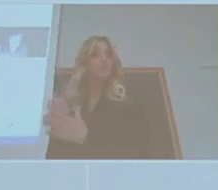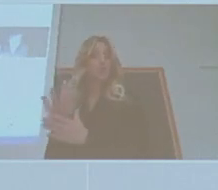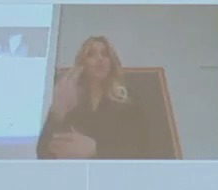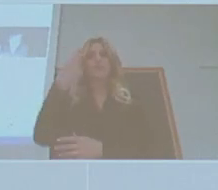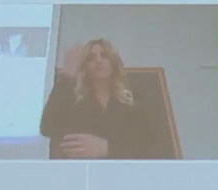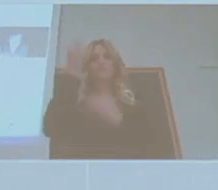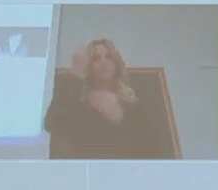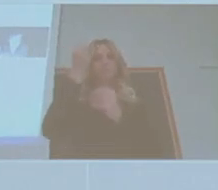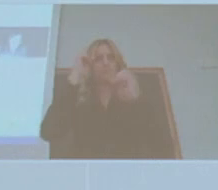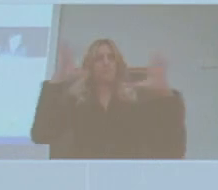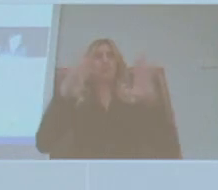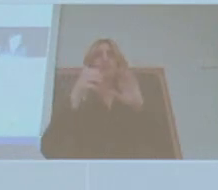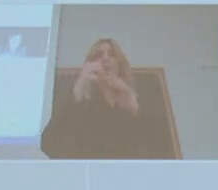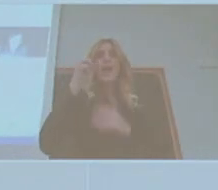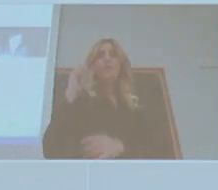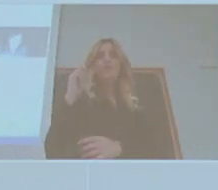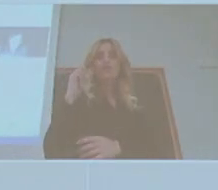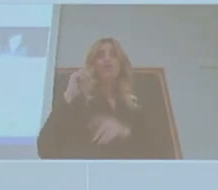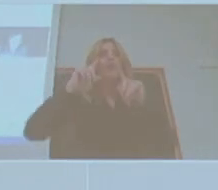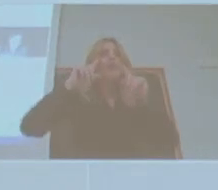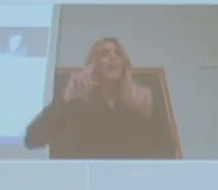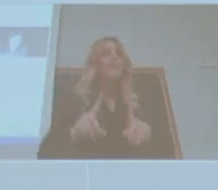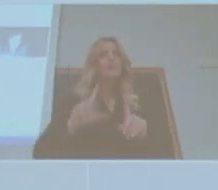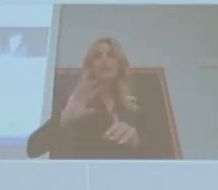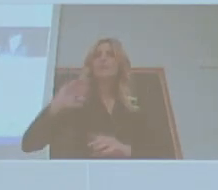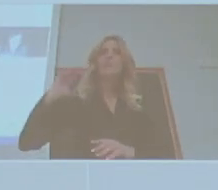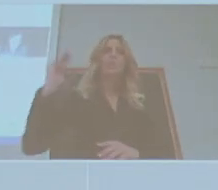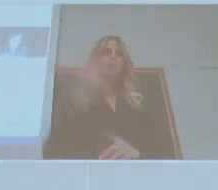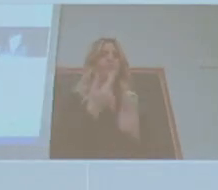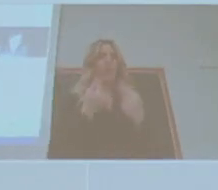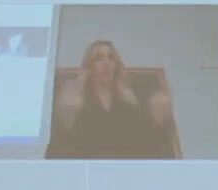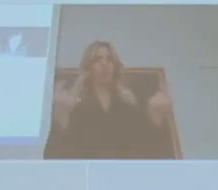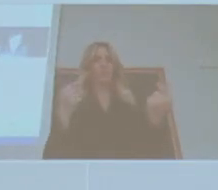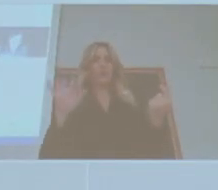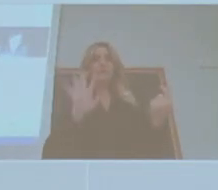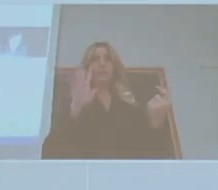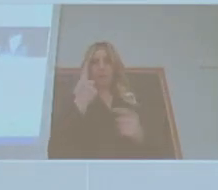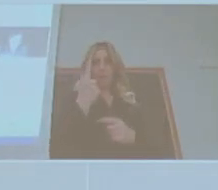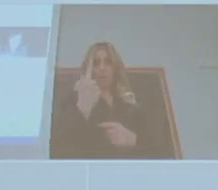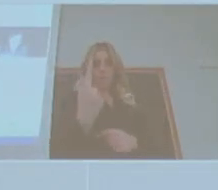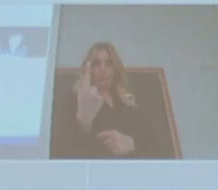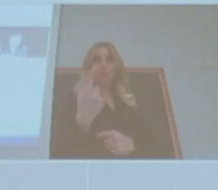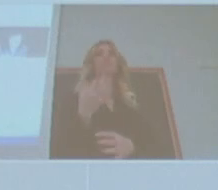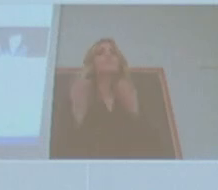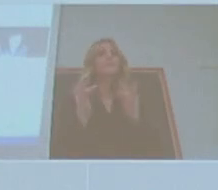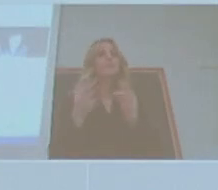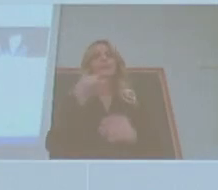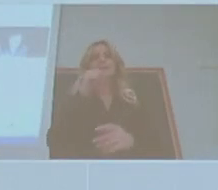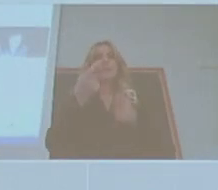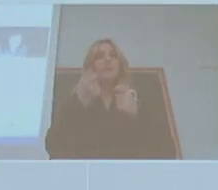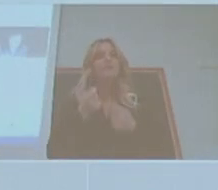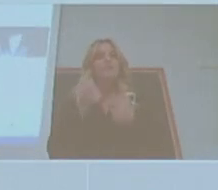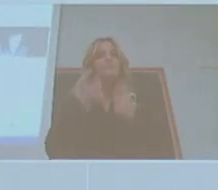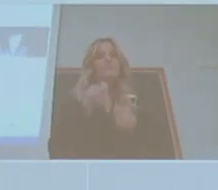fa l'emergenza in tutte le economie avanzate sembrava essere una sola, quella cioè di stimolare la